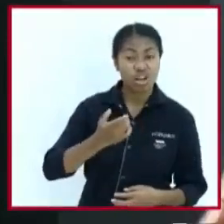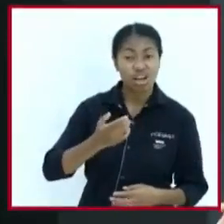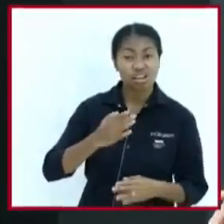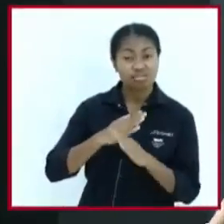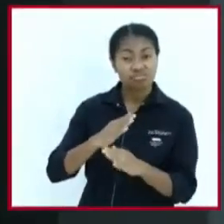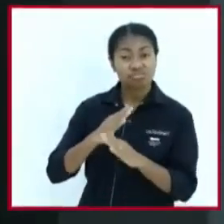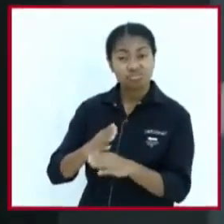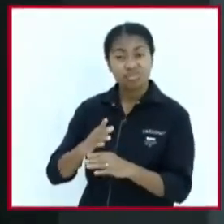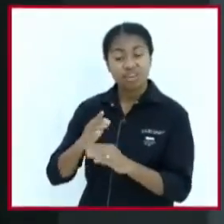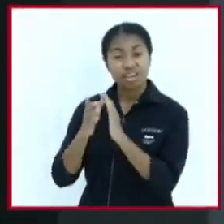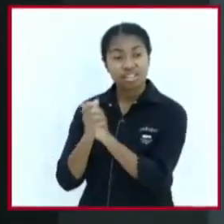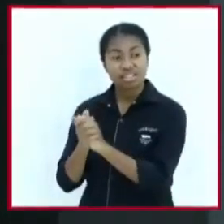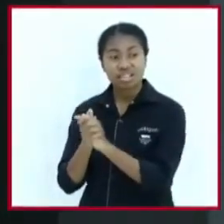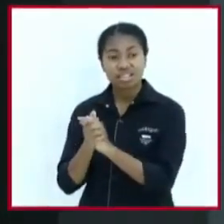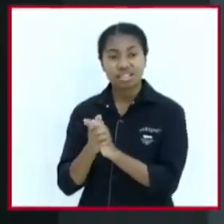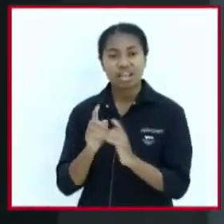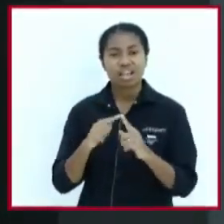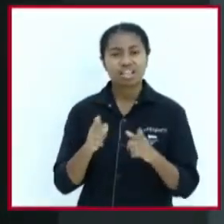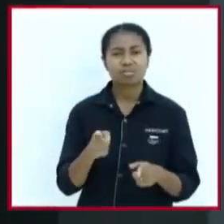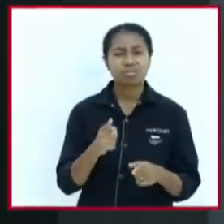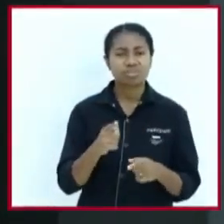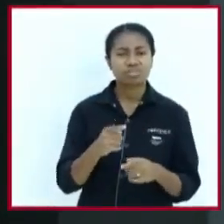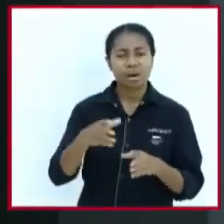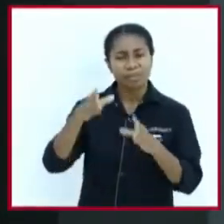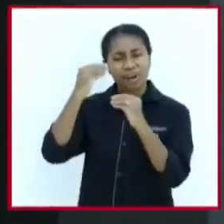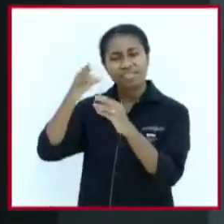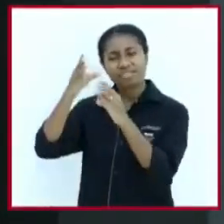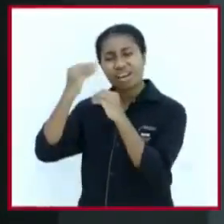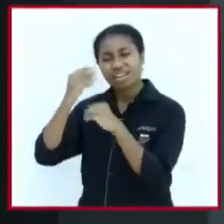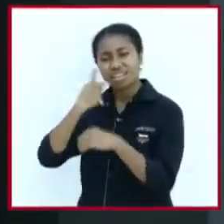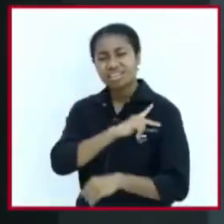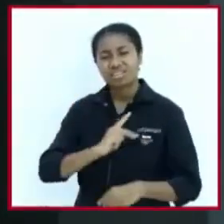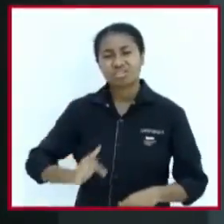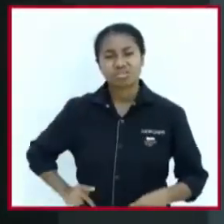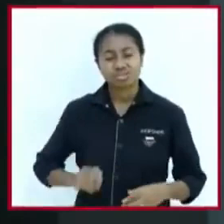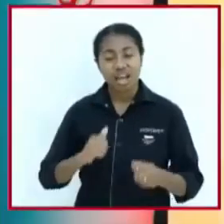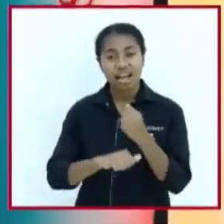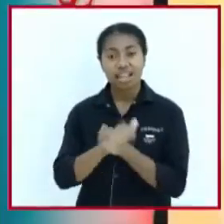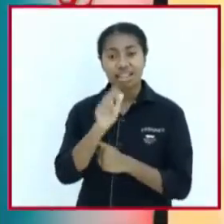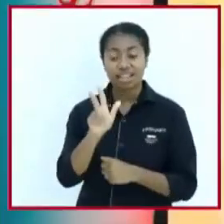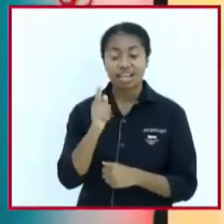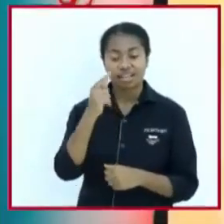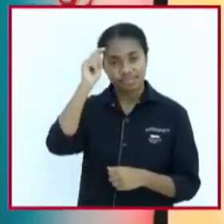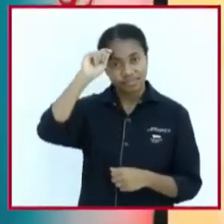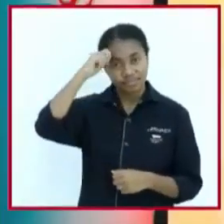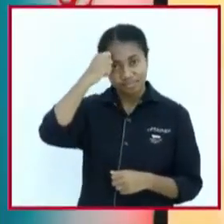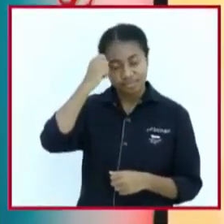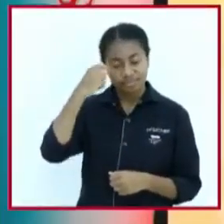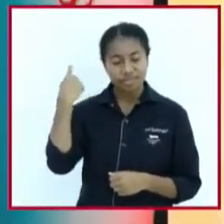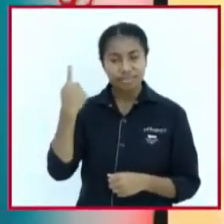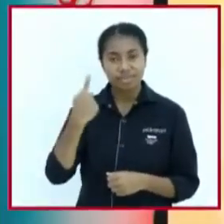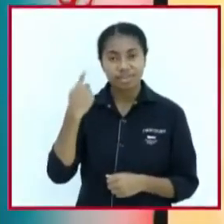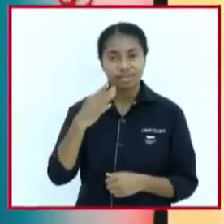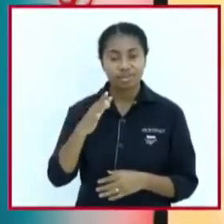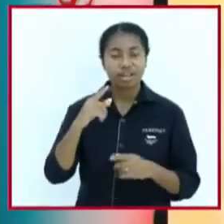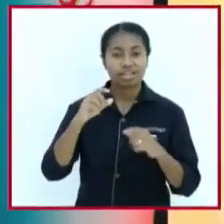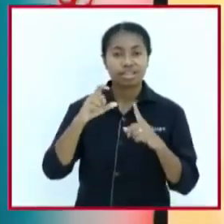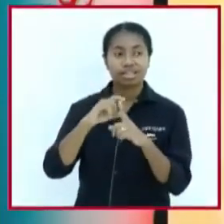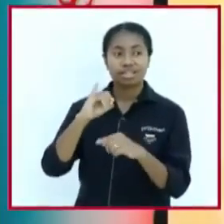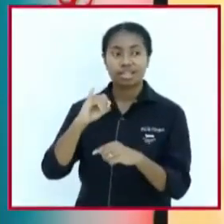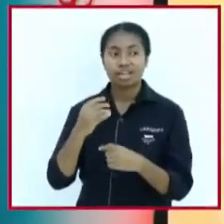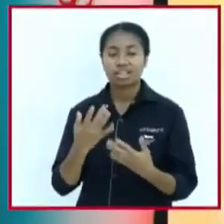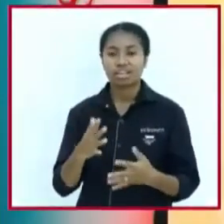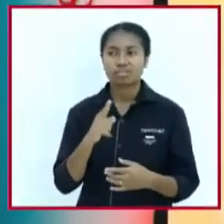Kristen memang sulit tapi teladan Iman Kristus air yang ketiga Ingatlah selalu akan dia yang telah menanggung